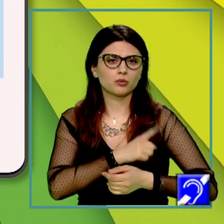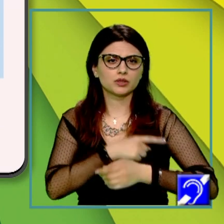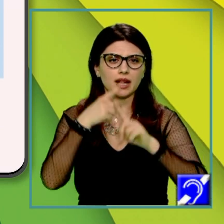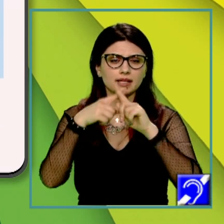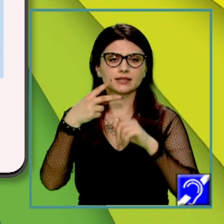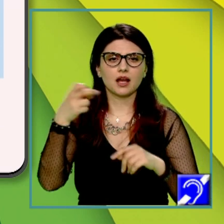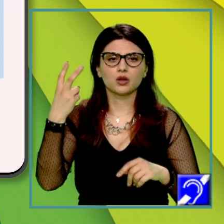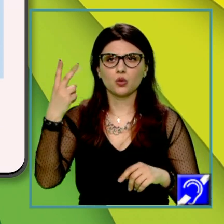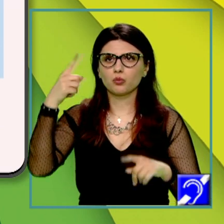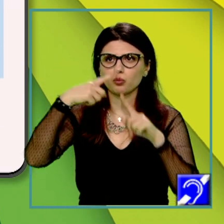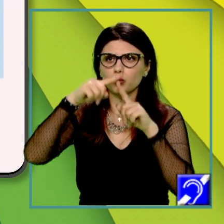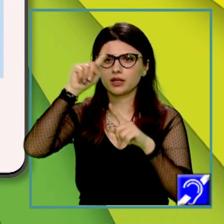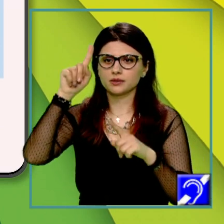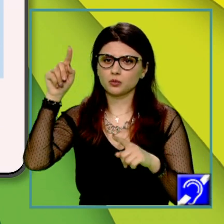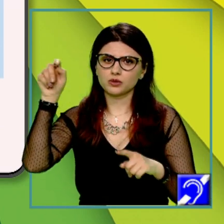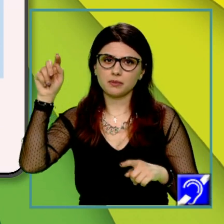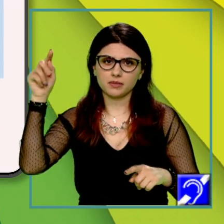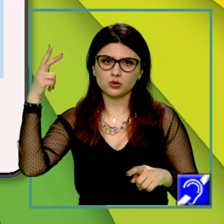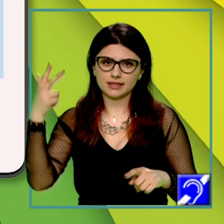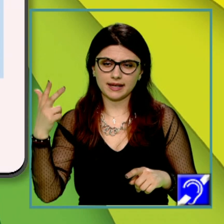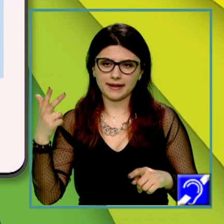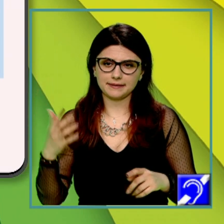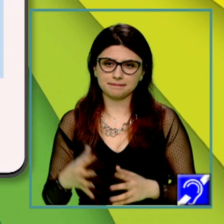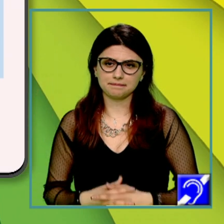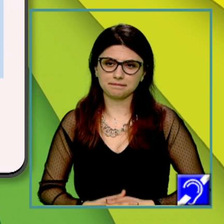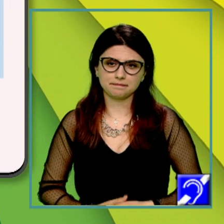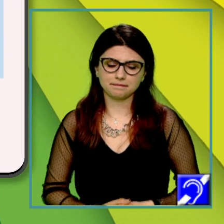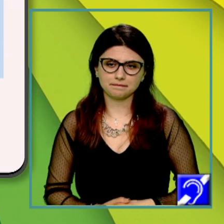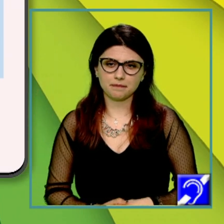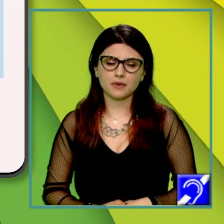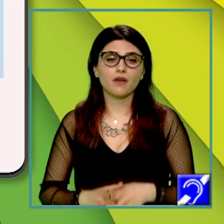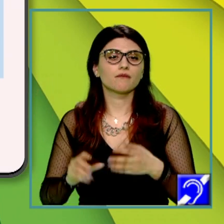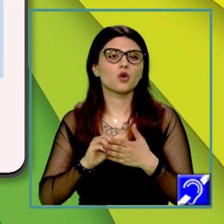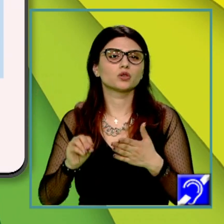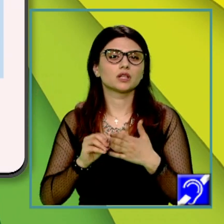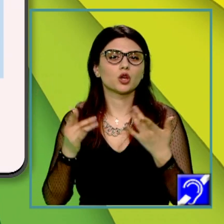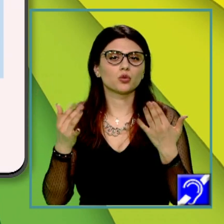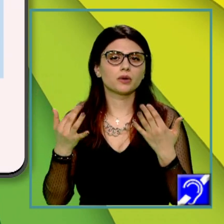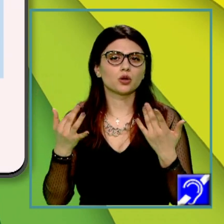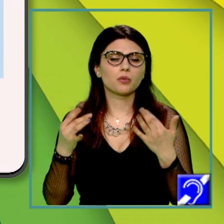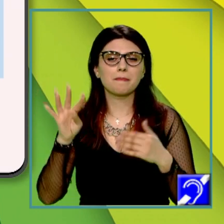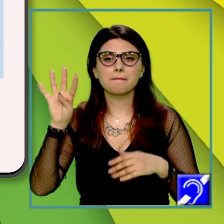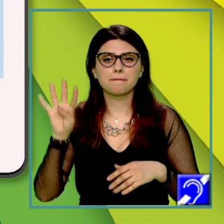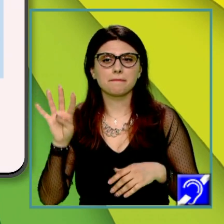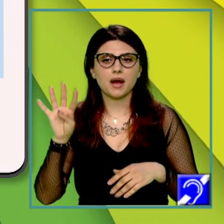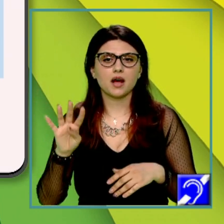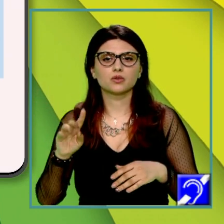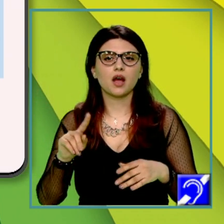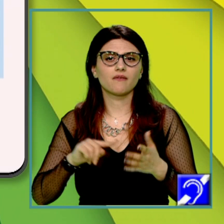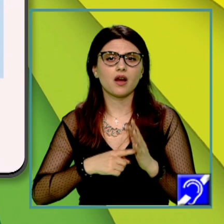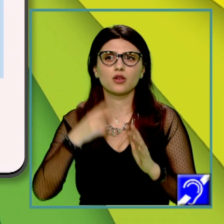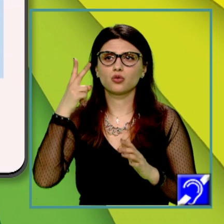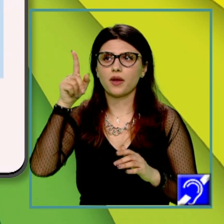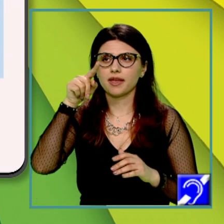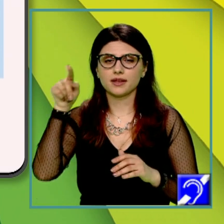egal cu 2 la puterea x pătrat minus 3 euro scrie numărul 4 ca fiind 2 la puterea a